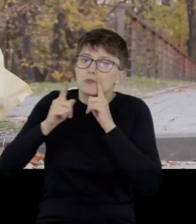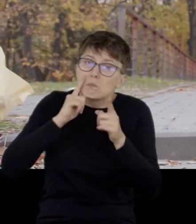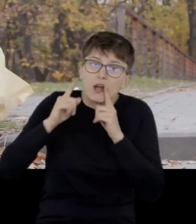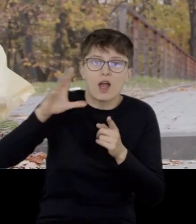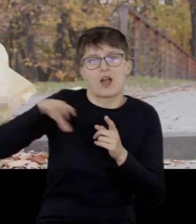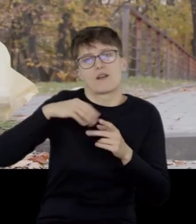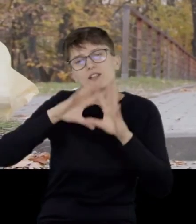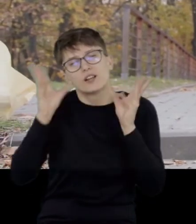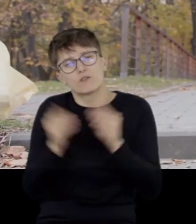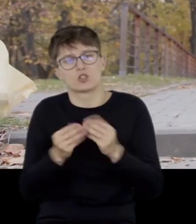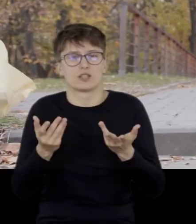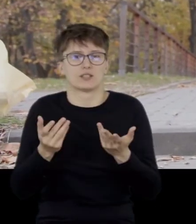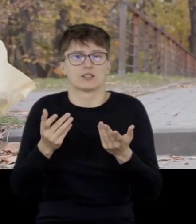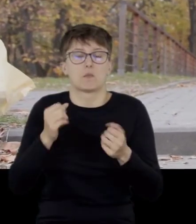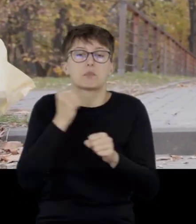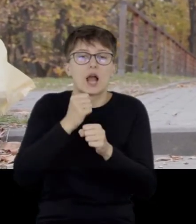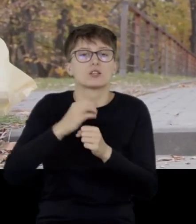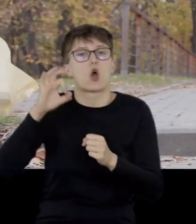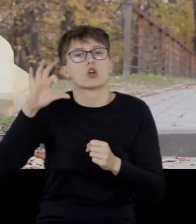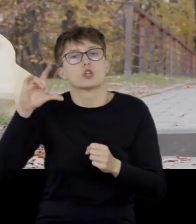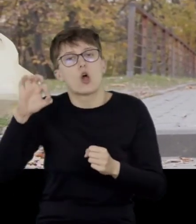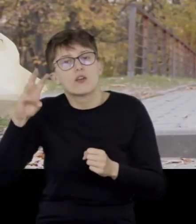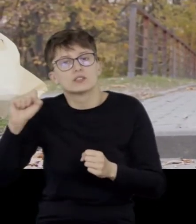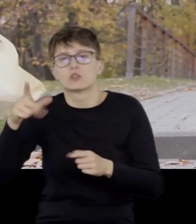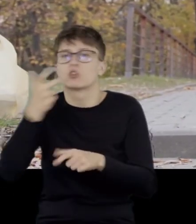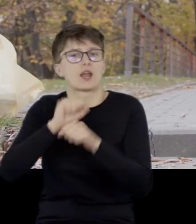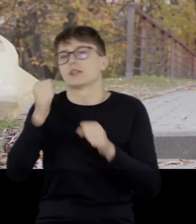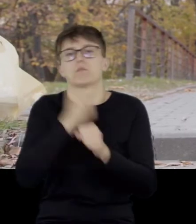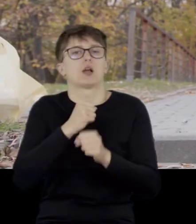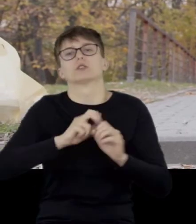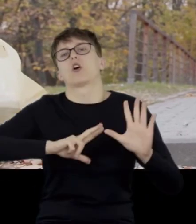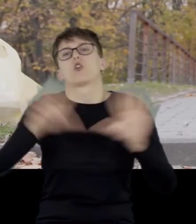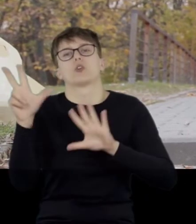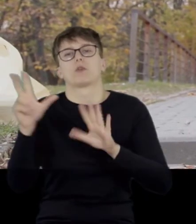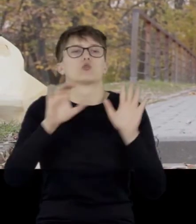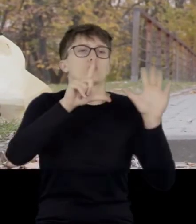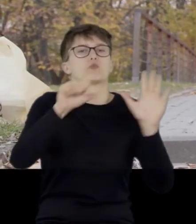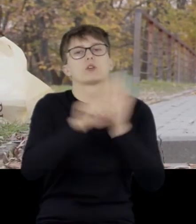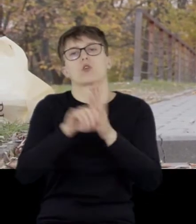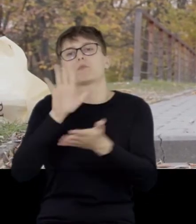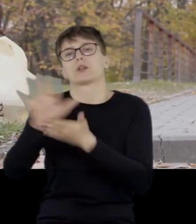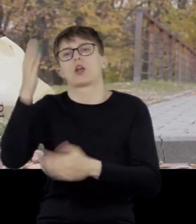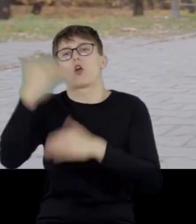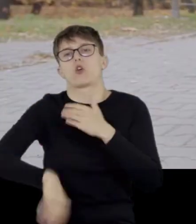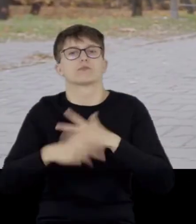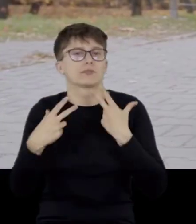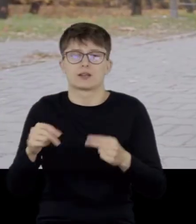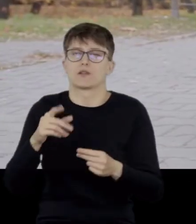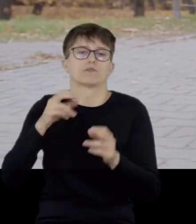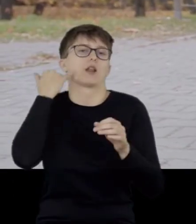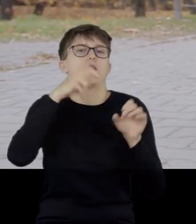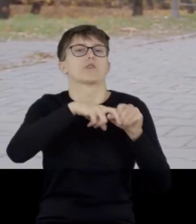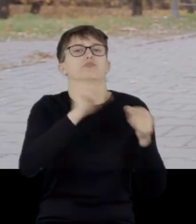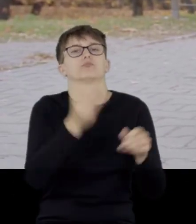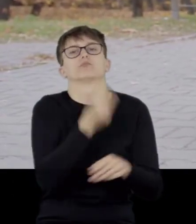towarzyszenie mu we wszystkim. Praca OSL-owca to nie jest praca na 8 godzin od 7 do 15 i wyłączam